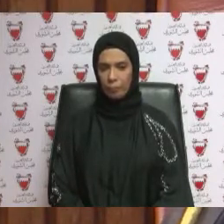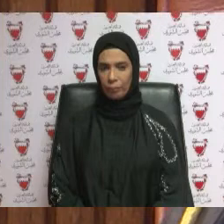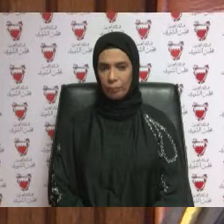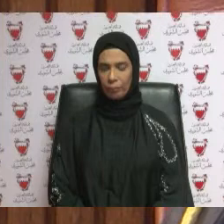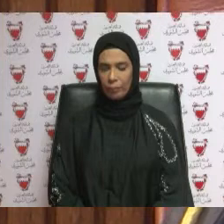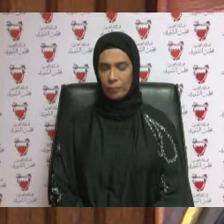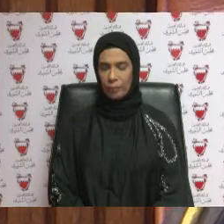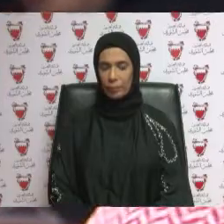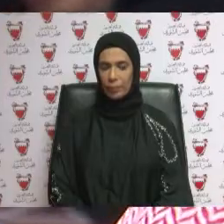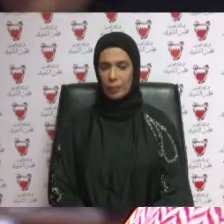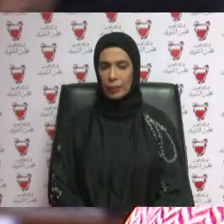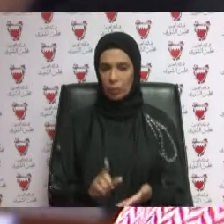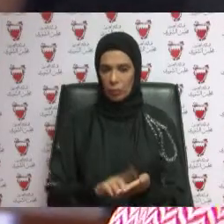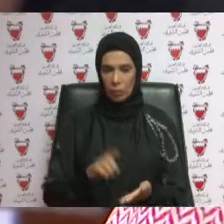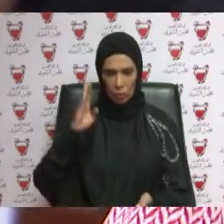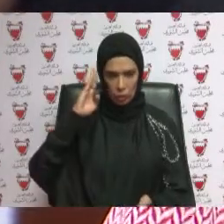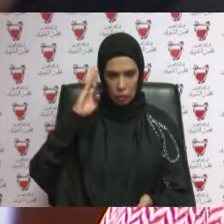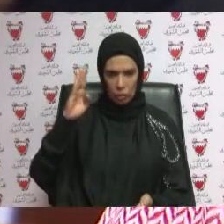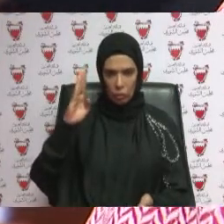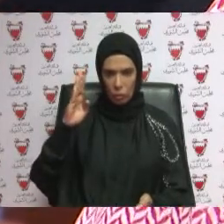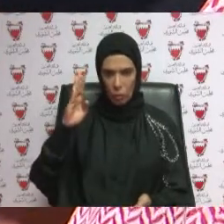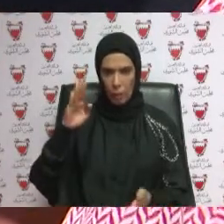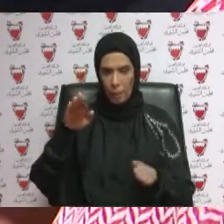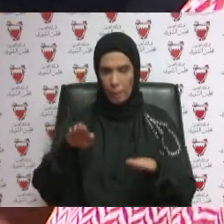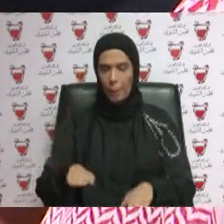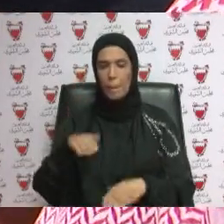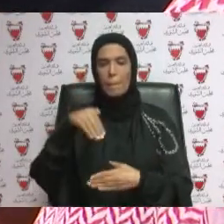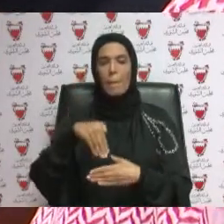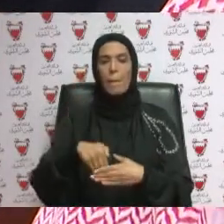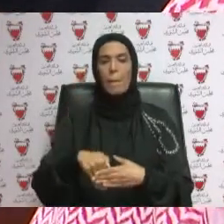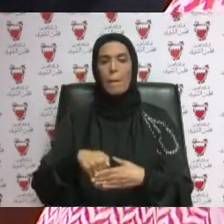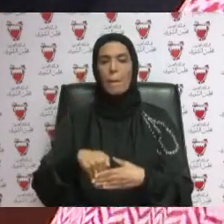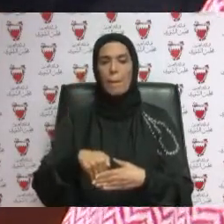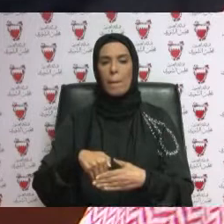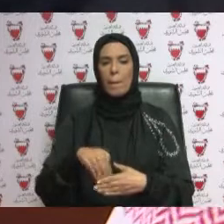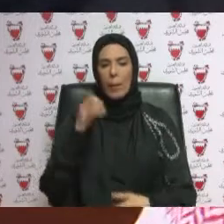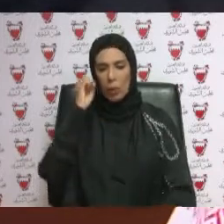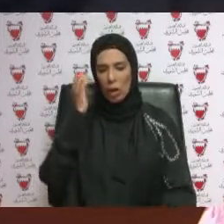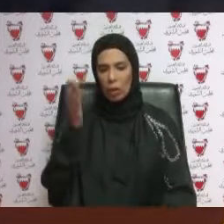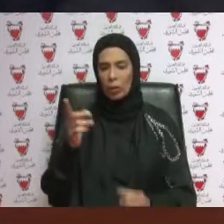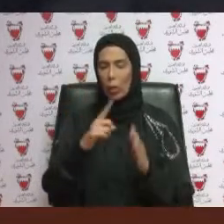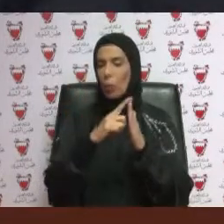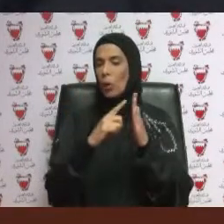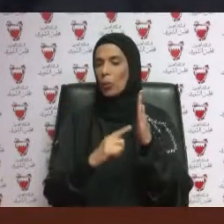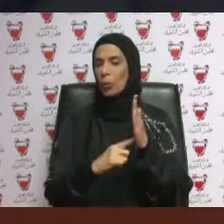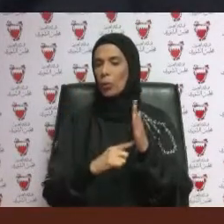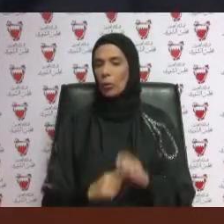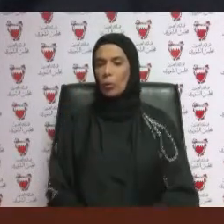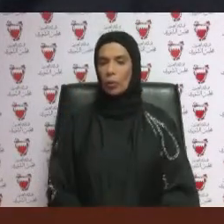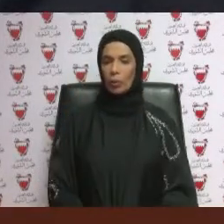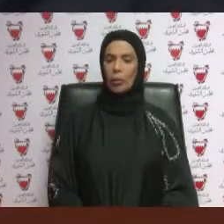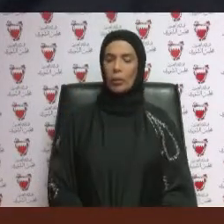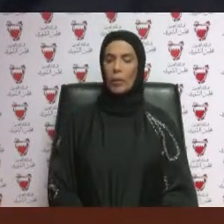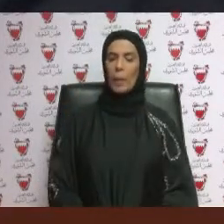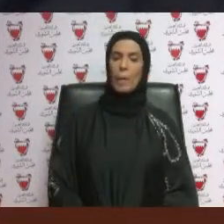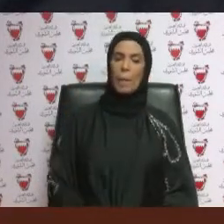يعني يجب أن نشكر الأخوة في مجلس النواب على تقديم هذا الاقتراح بقانون الذي حظي